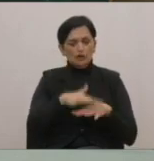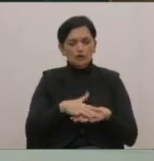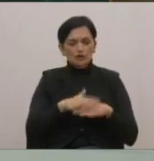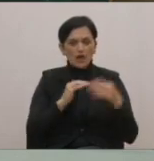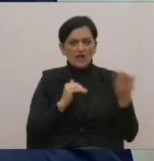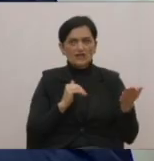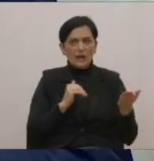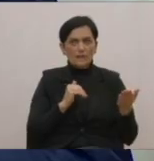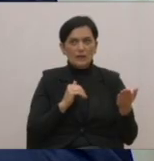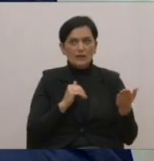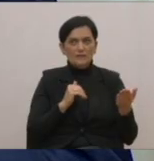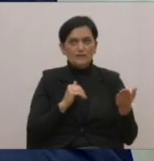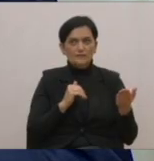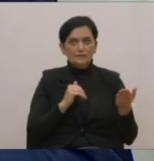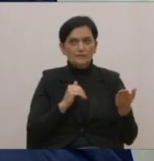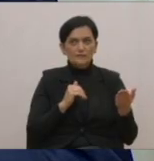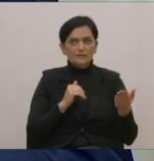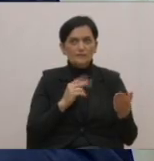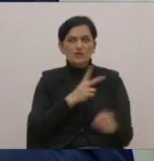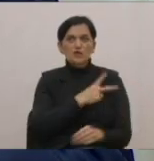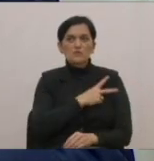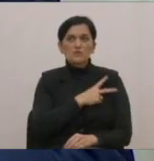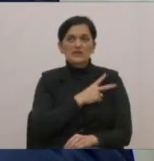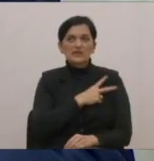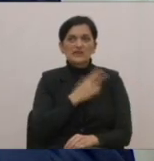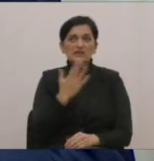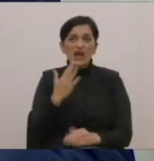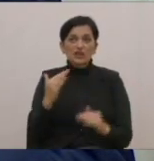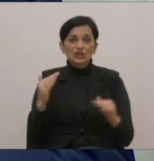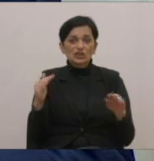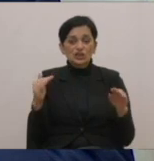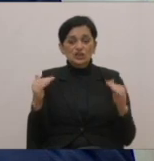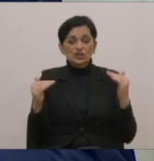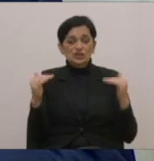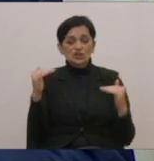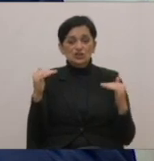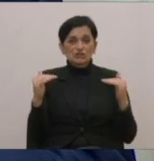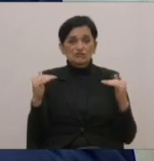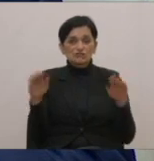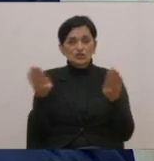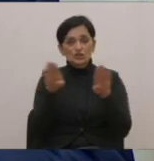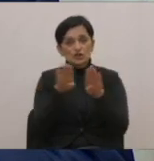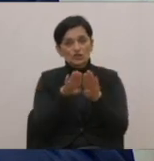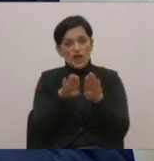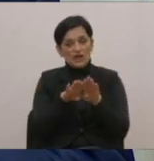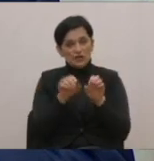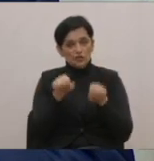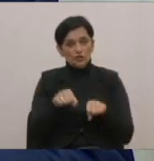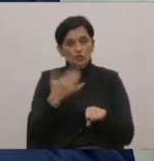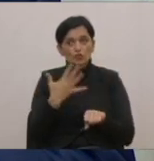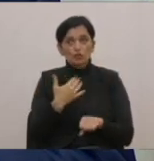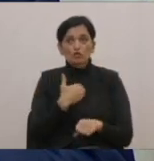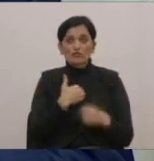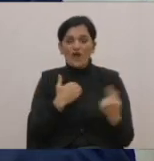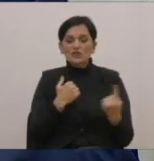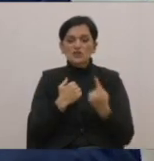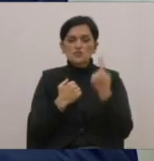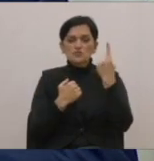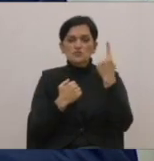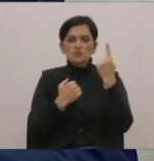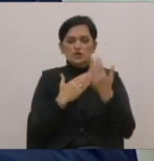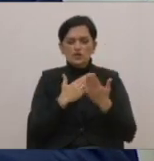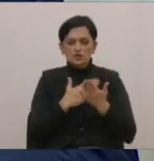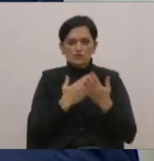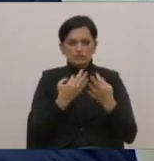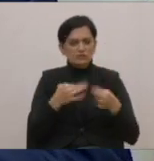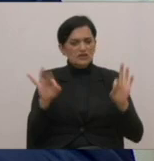tepsi, din Britanie, și dar, bit, ce-i deba, tu, ce-i, pirvele bivart, vă lase liberalul,